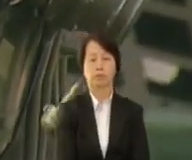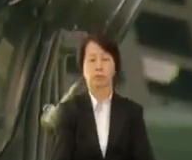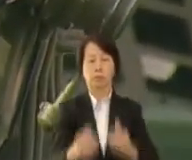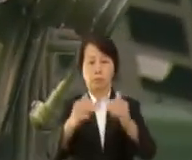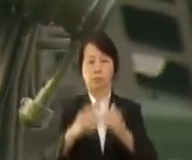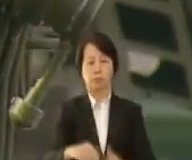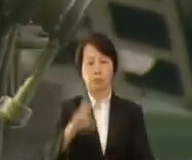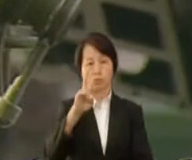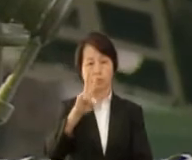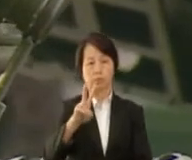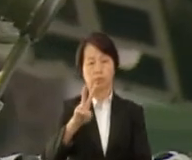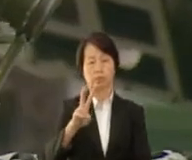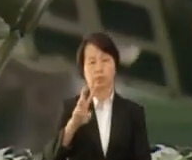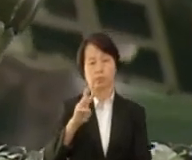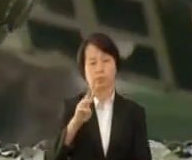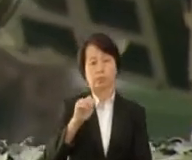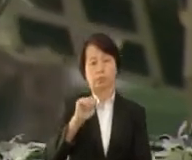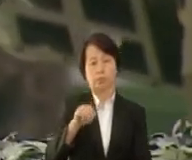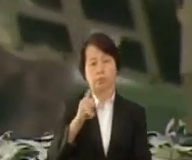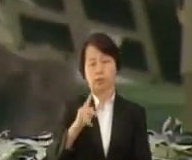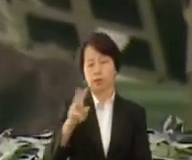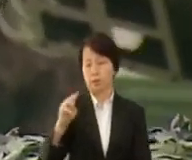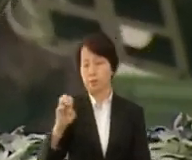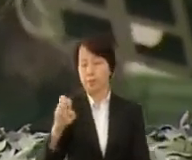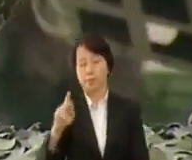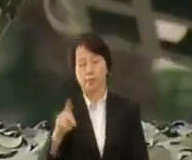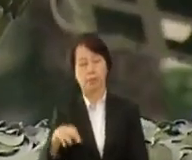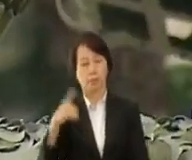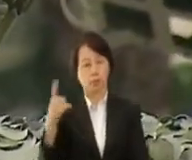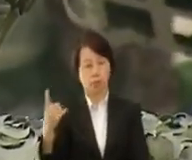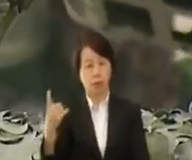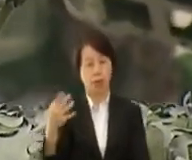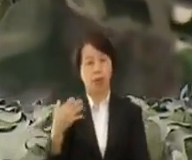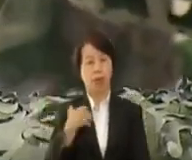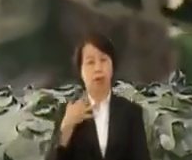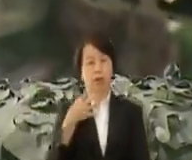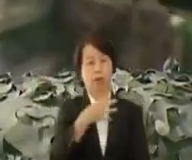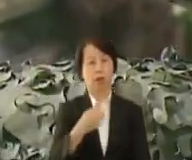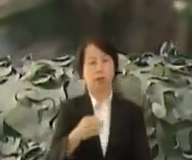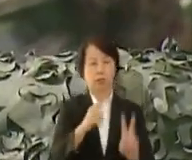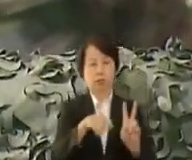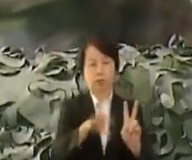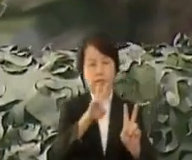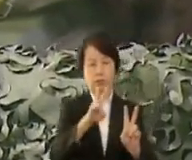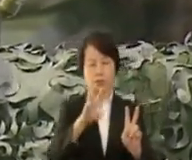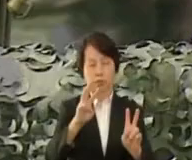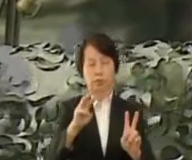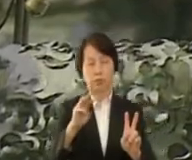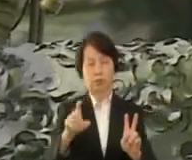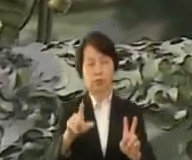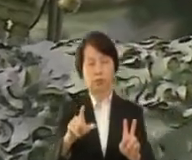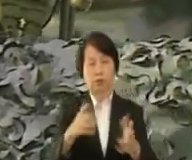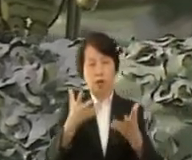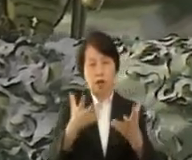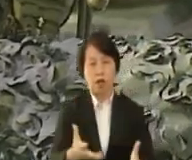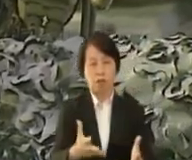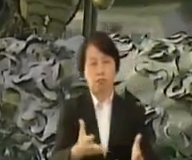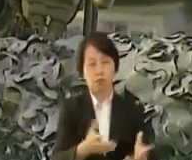2 buah GK Mark 1 yang dilengkapi dengan senjata gatling gun dan 12.7mm heavy machine